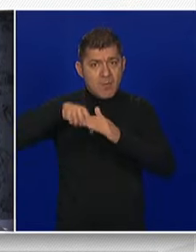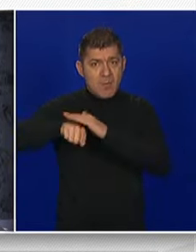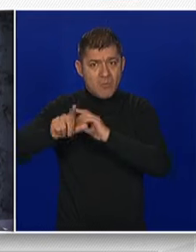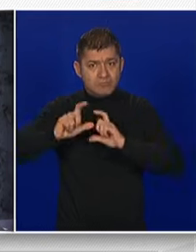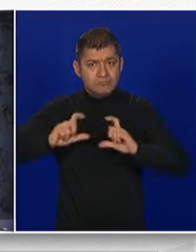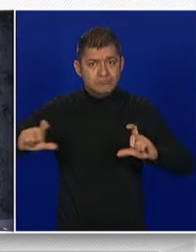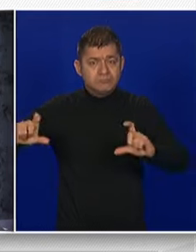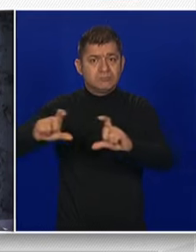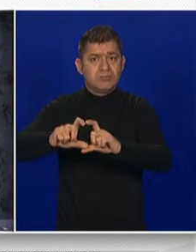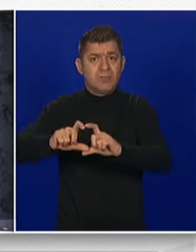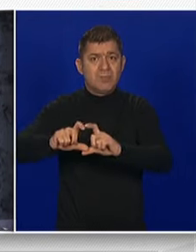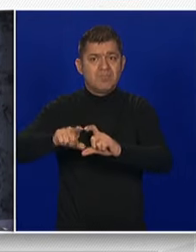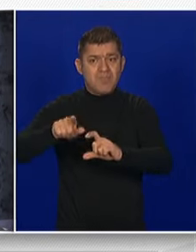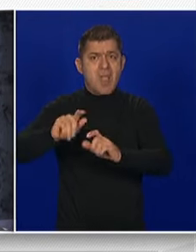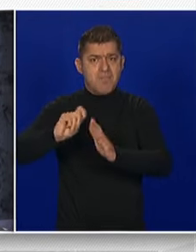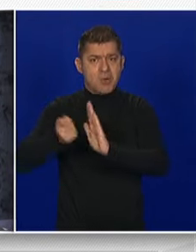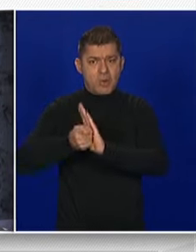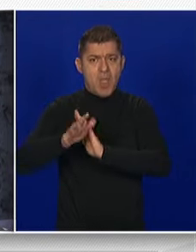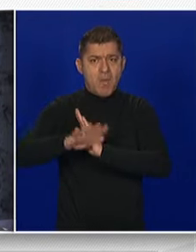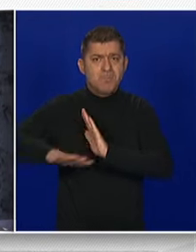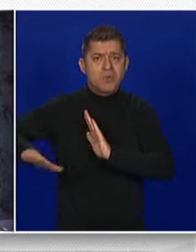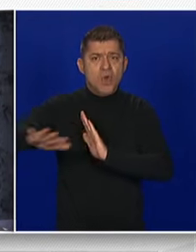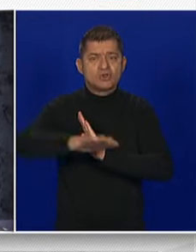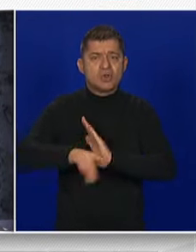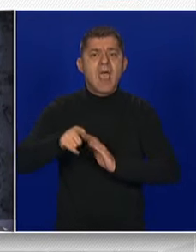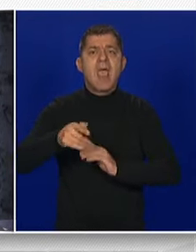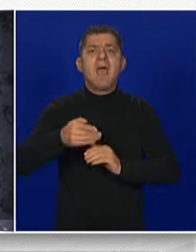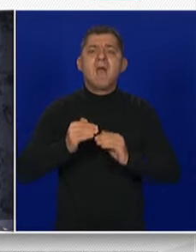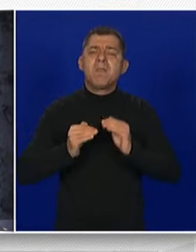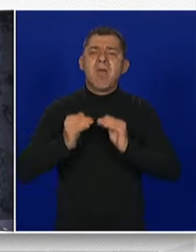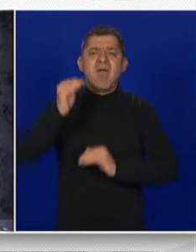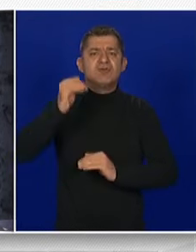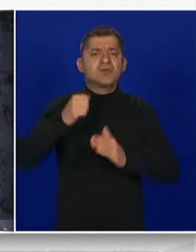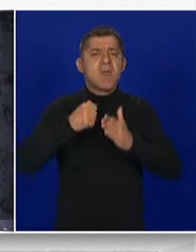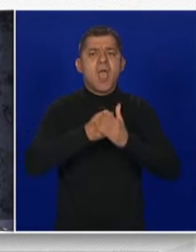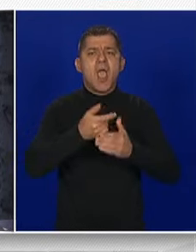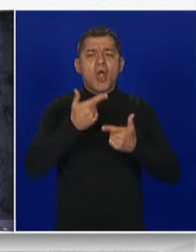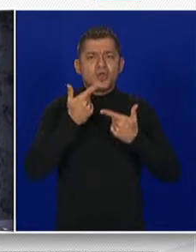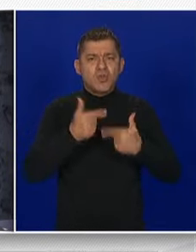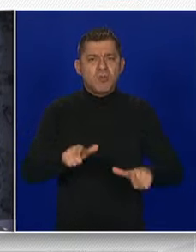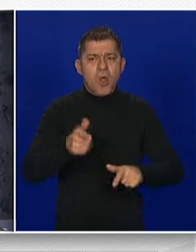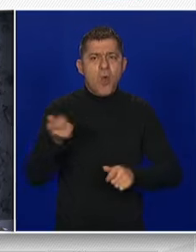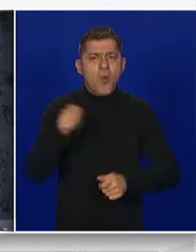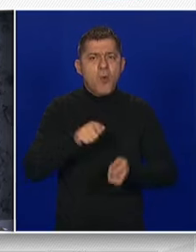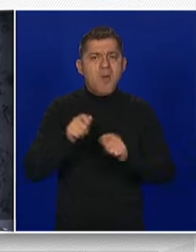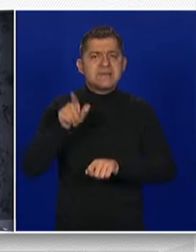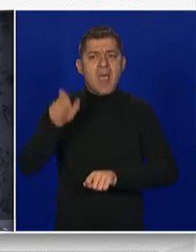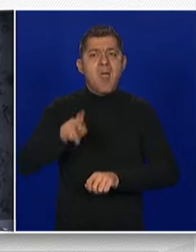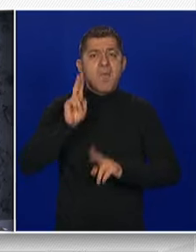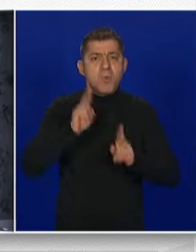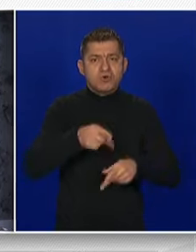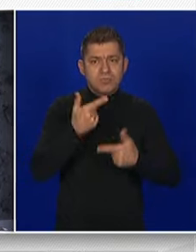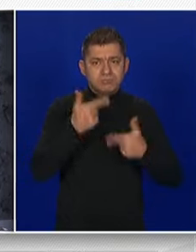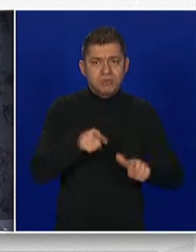neto površine prodajnog prostora, najveći dopušteni broj kupaca koji istovremeno može biti u